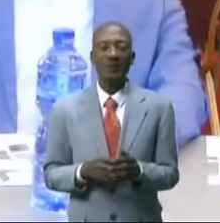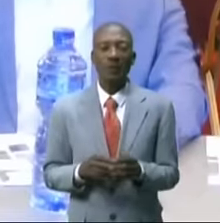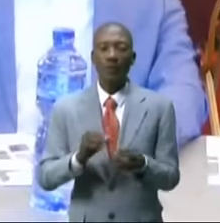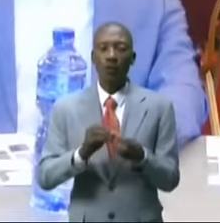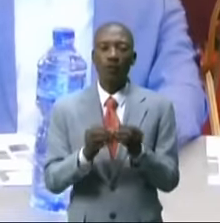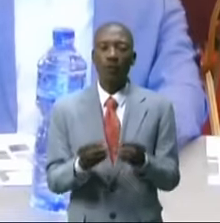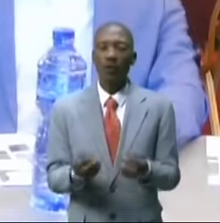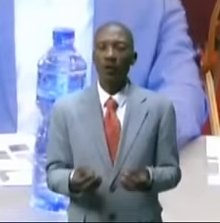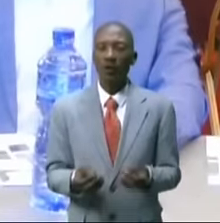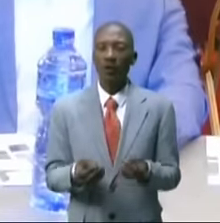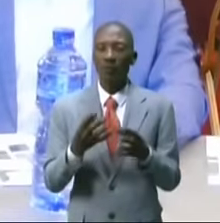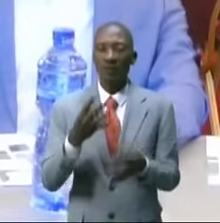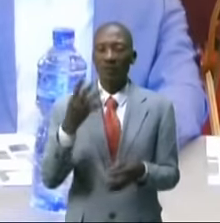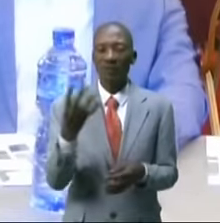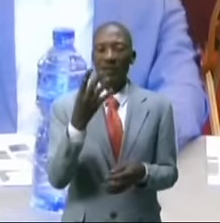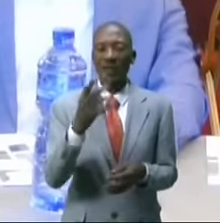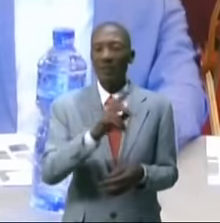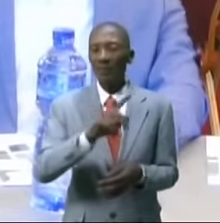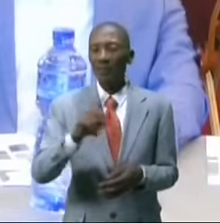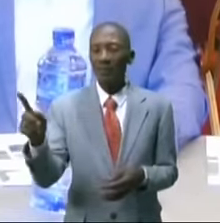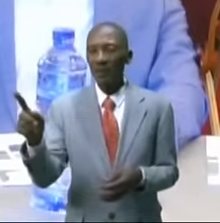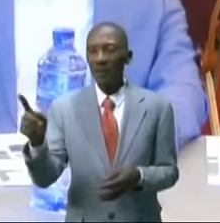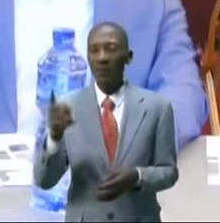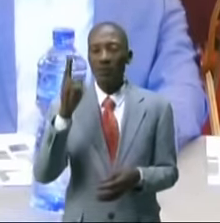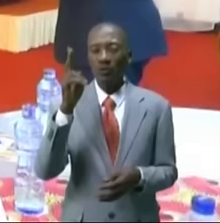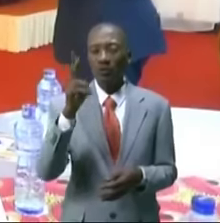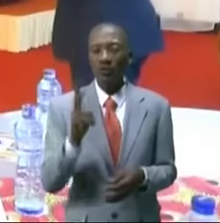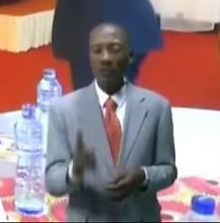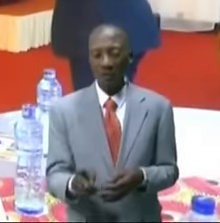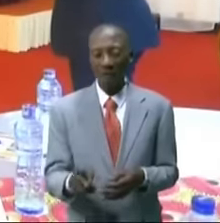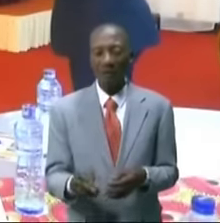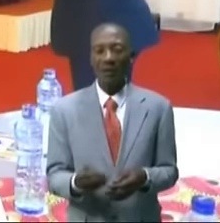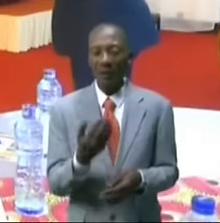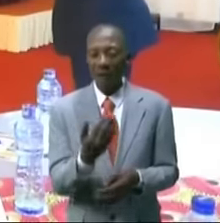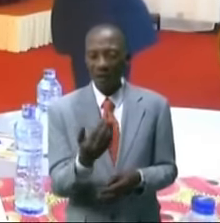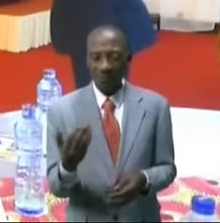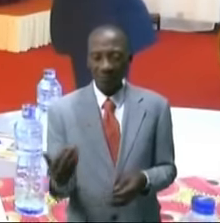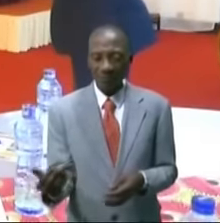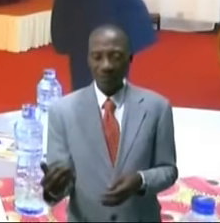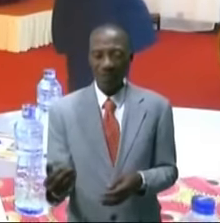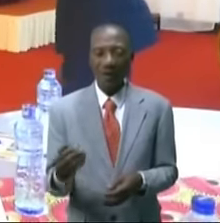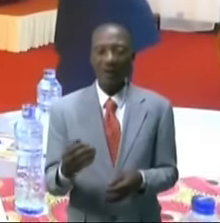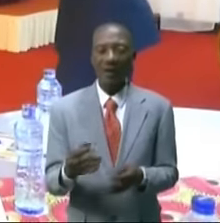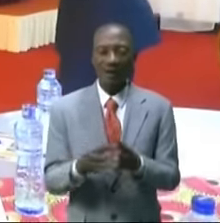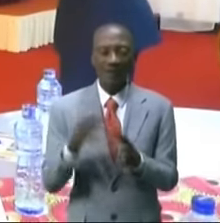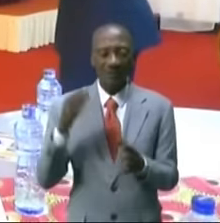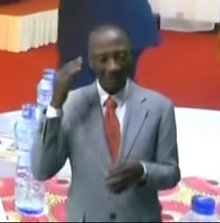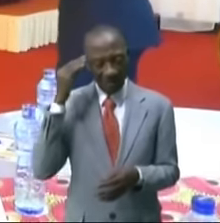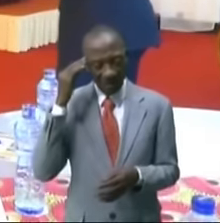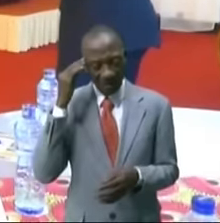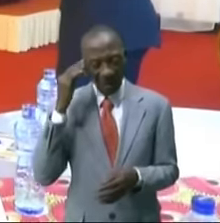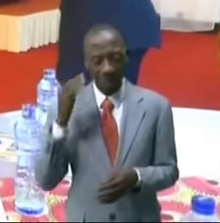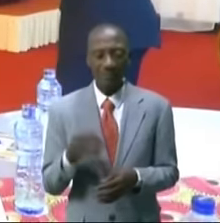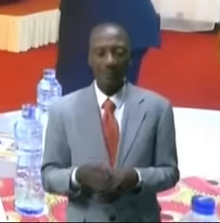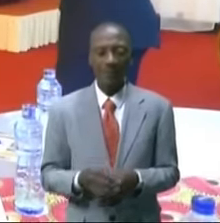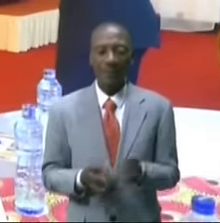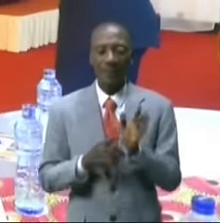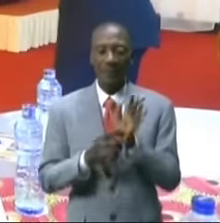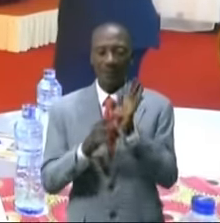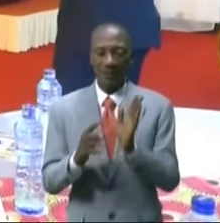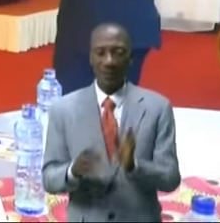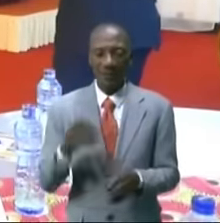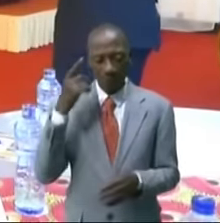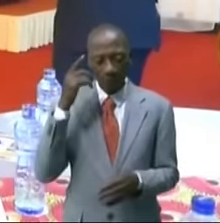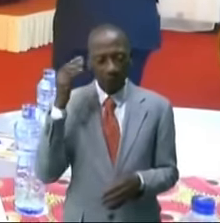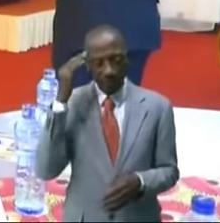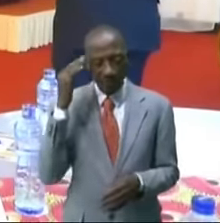près de 24 200. Selon les rapports du PNLS, c'est les représentants de la ministre provinciale de